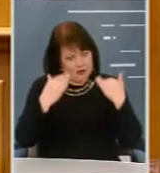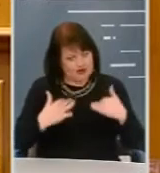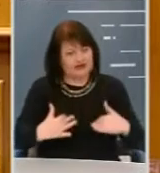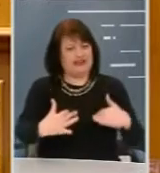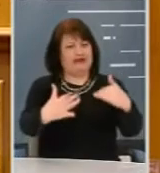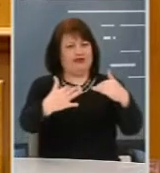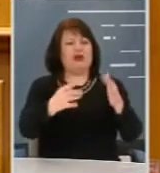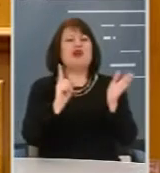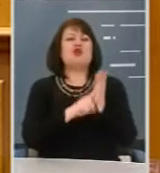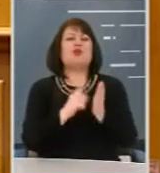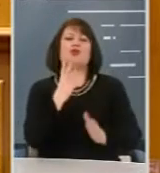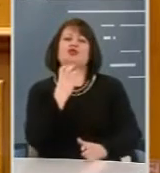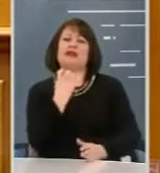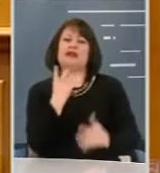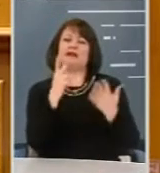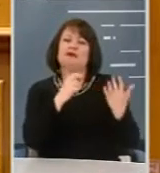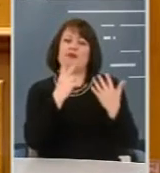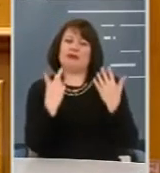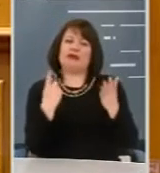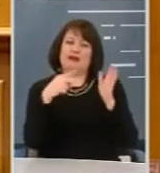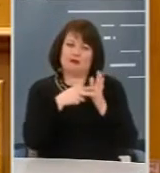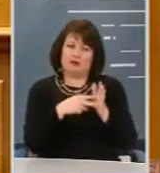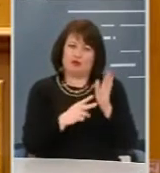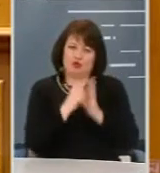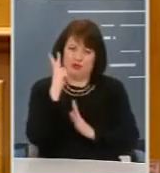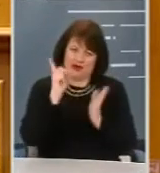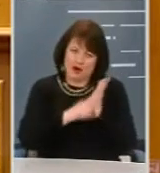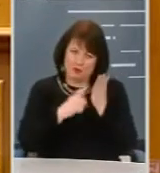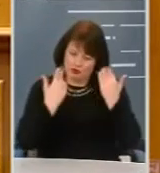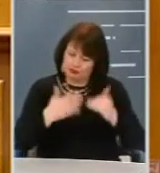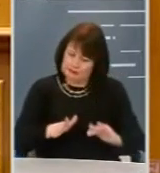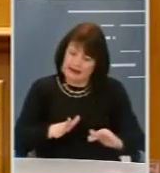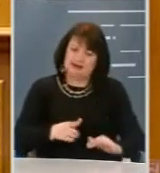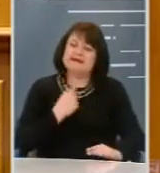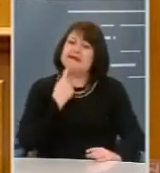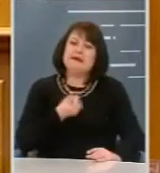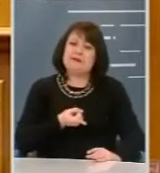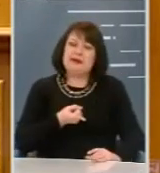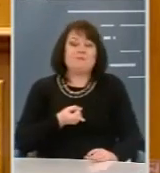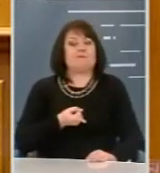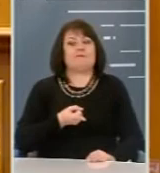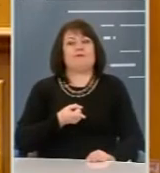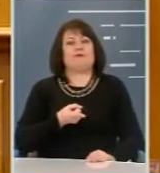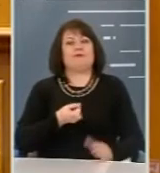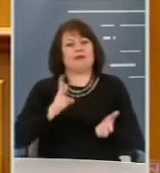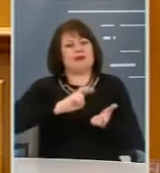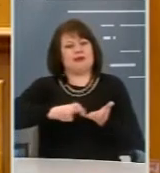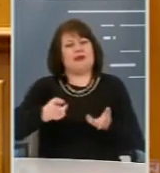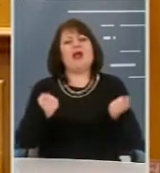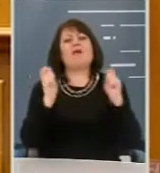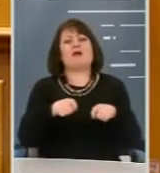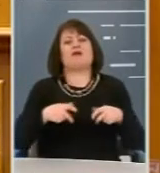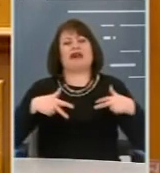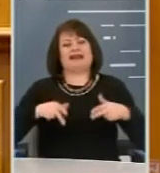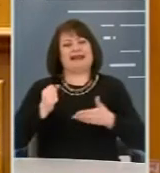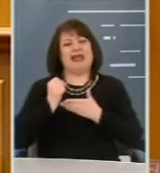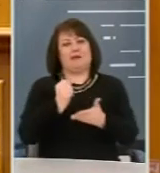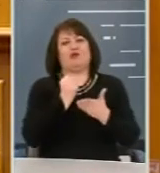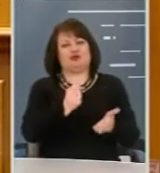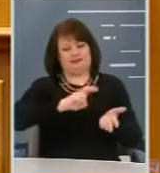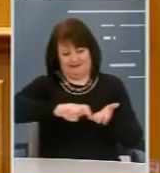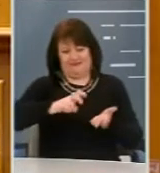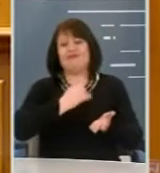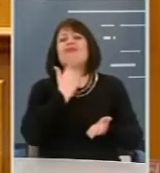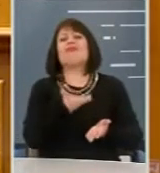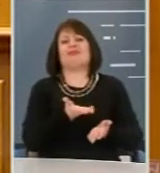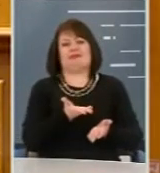πρώτη με το νόμο 4071 του 2012 που καθόρισε ως ακατάσχετες τις κρατικές